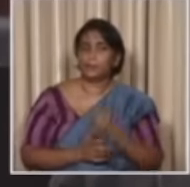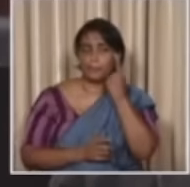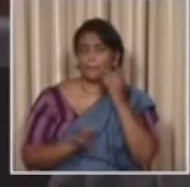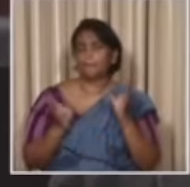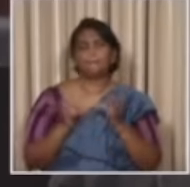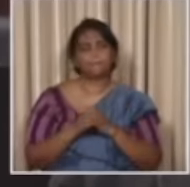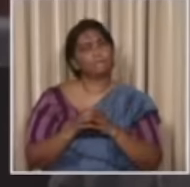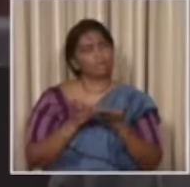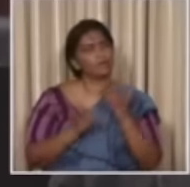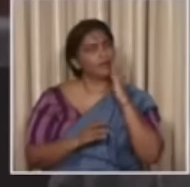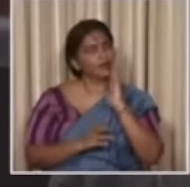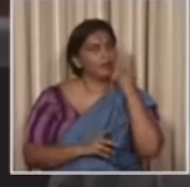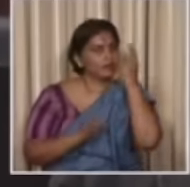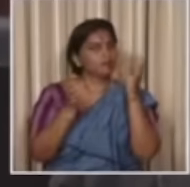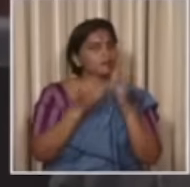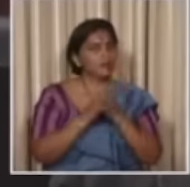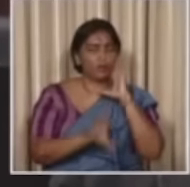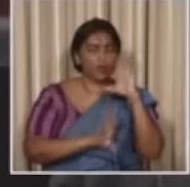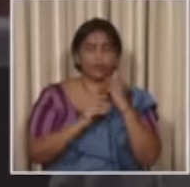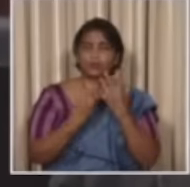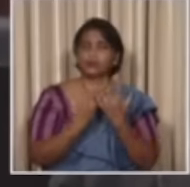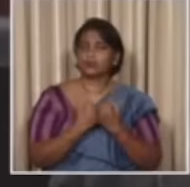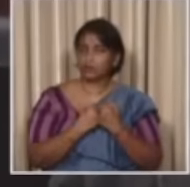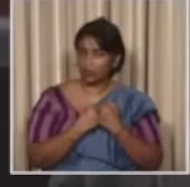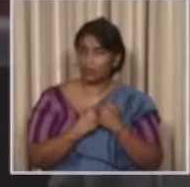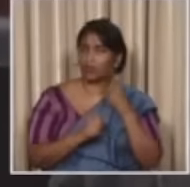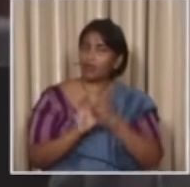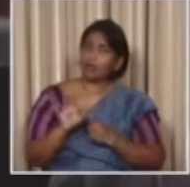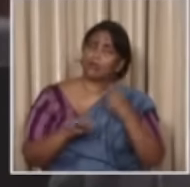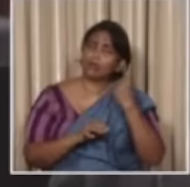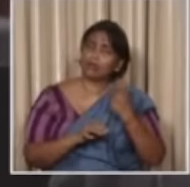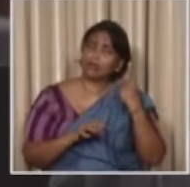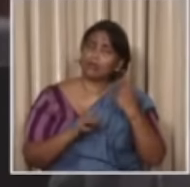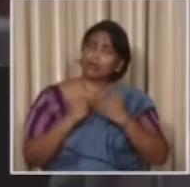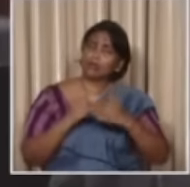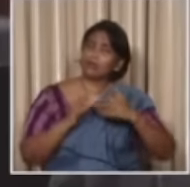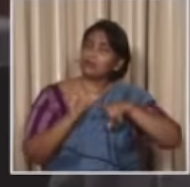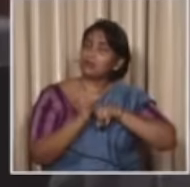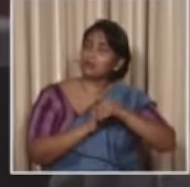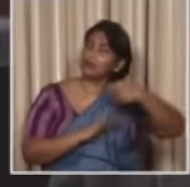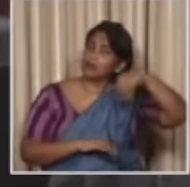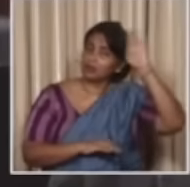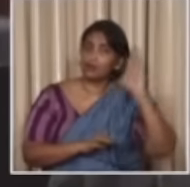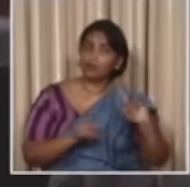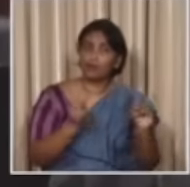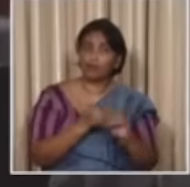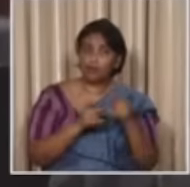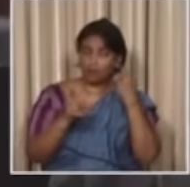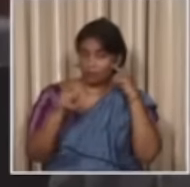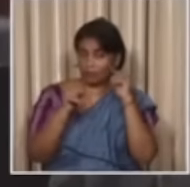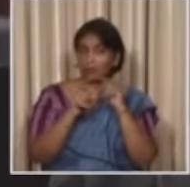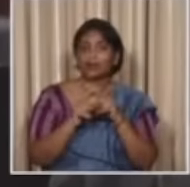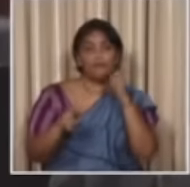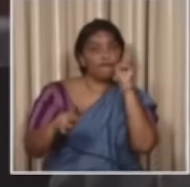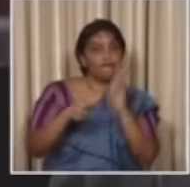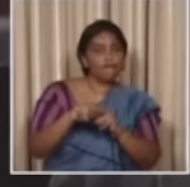බුද්ධ්‍යාංශ එහෙම තමයි. බුද්ධ්‍යාංශ තොරතුරු ලබා ගන්න වසර 1000 ගණනක් පැරණි ක්‍රමයක් තමයි සතුරු කඳවුරට